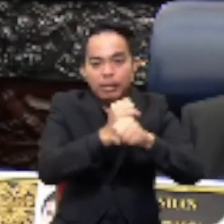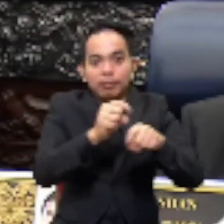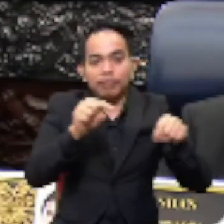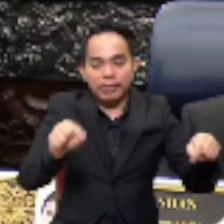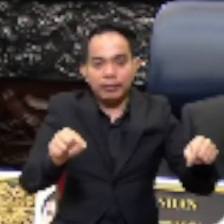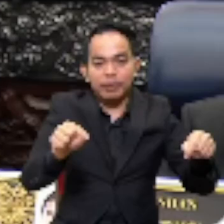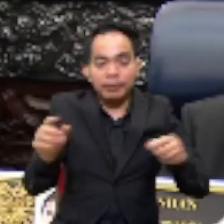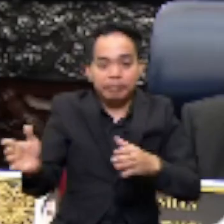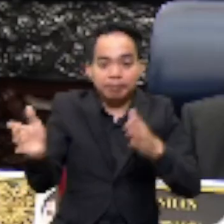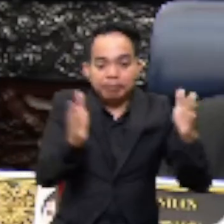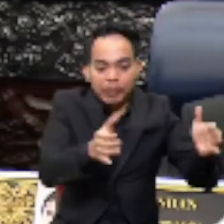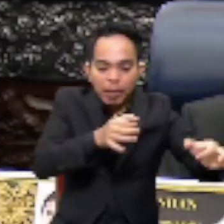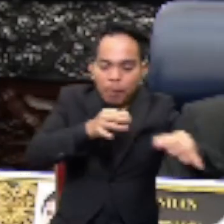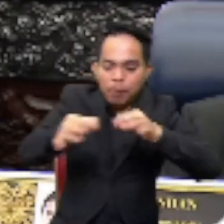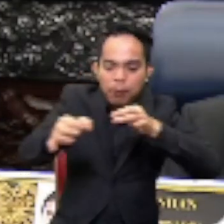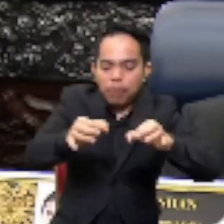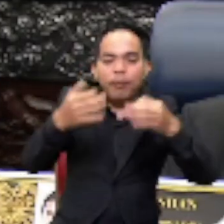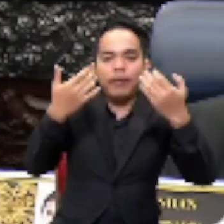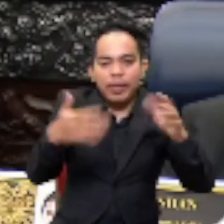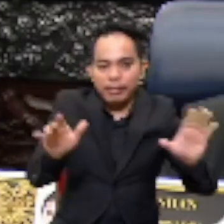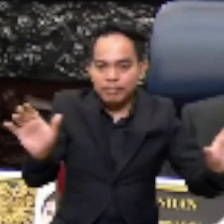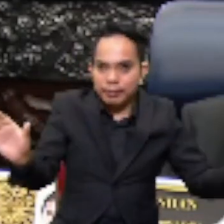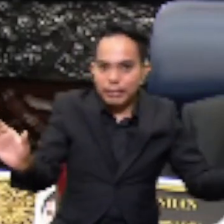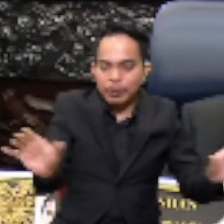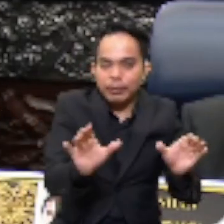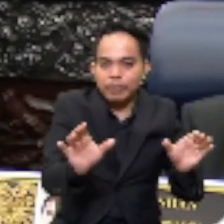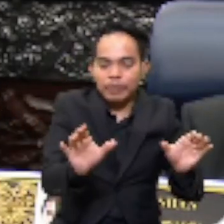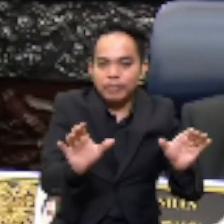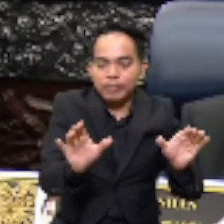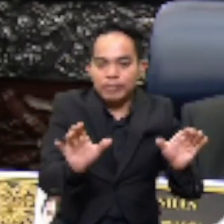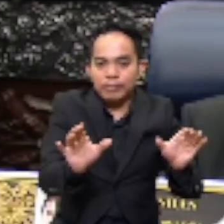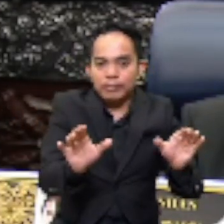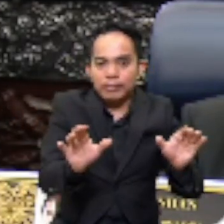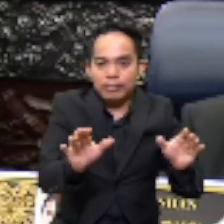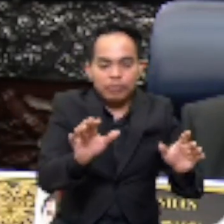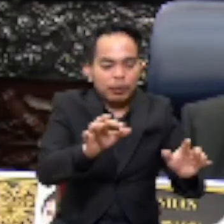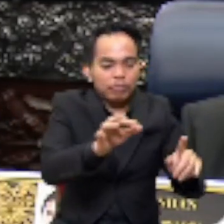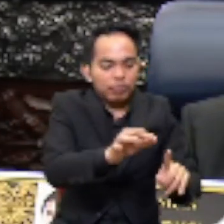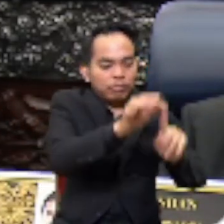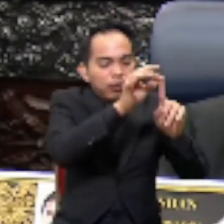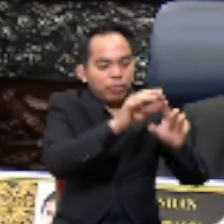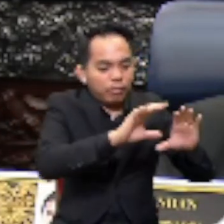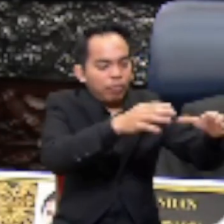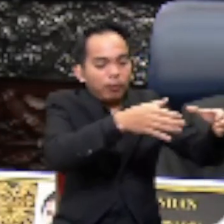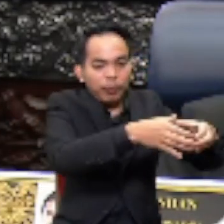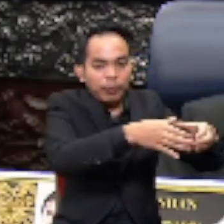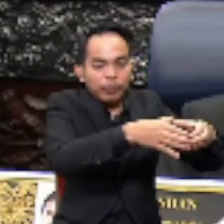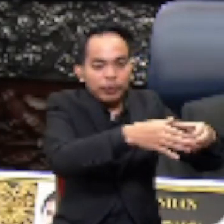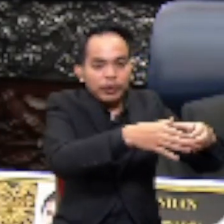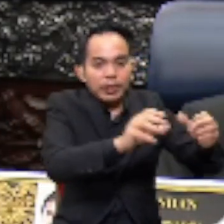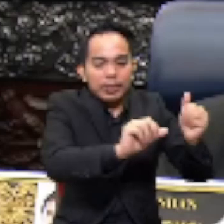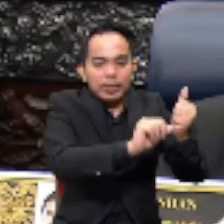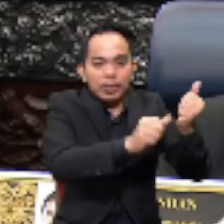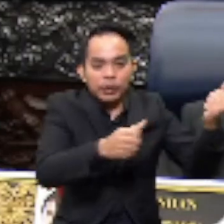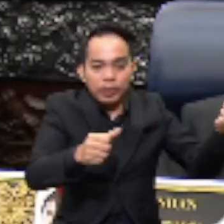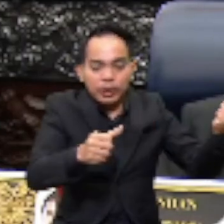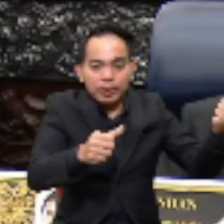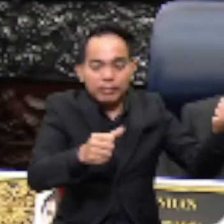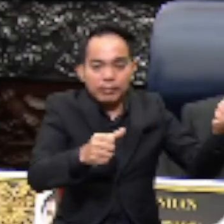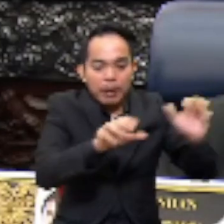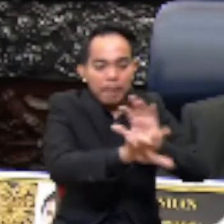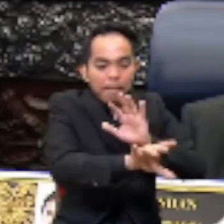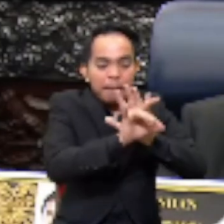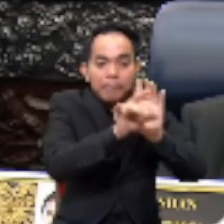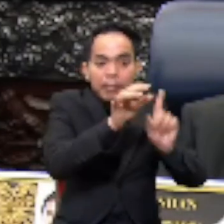selain juga pembentangan telah pun dibuat kepada special select komitee dewan yang mulia ini iaitu jawatankuasa pilihan